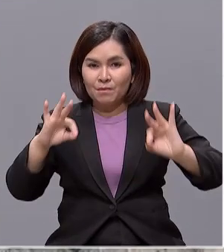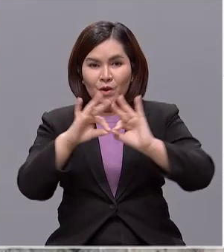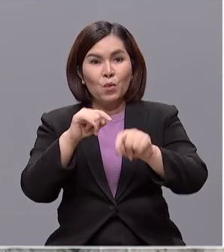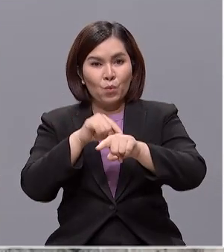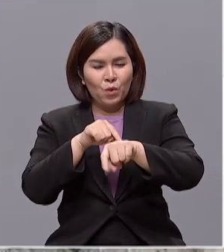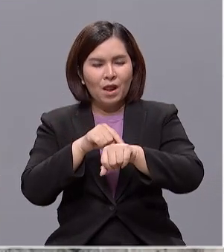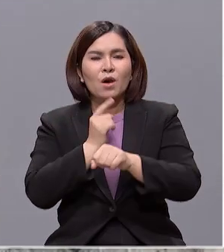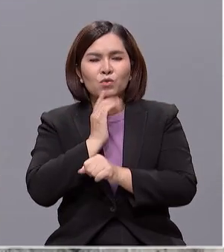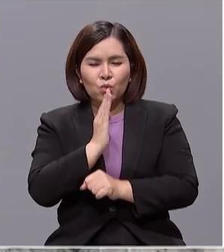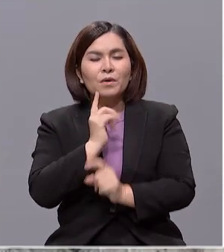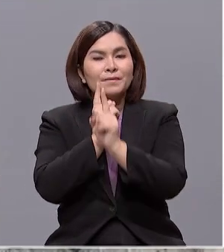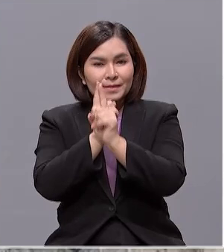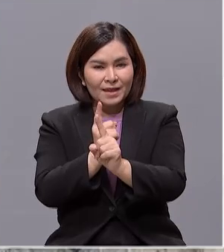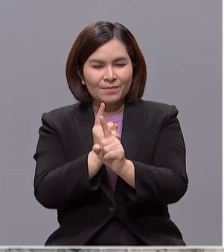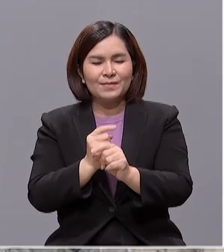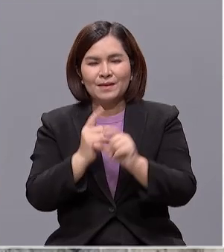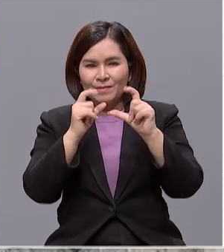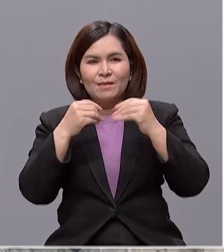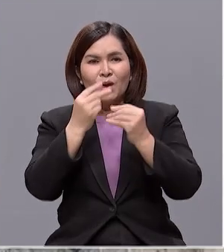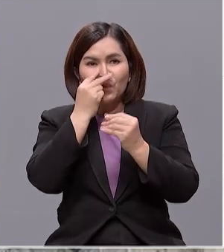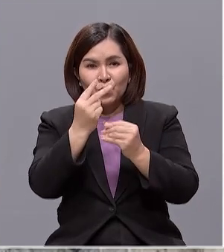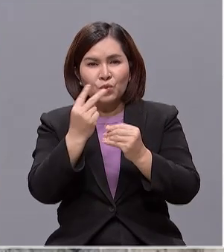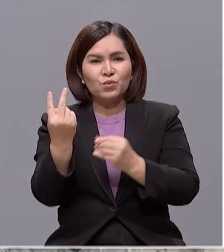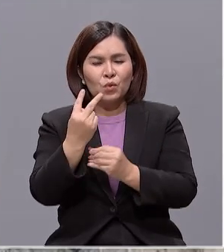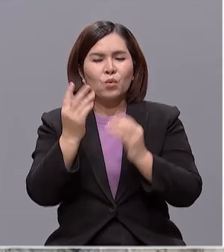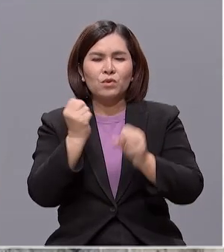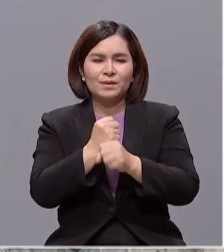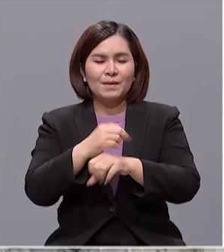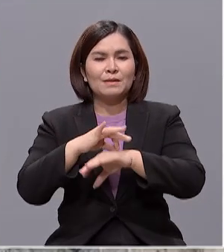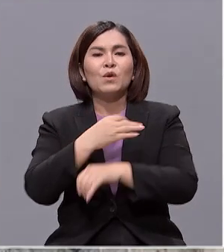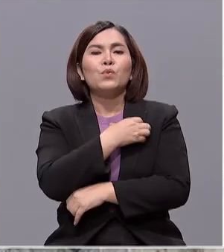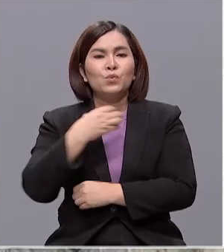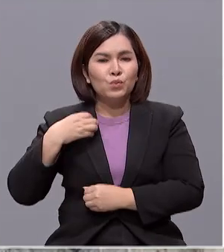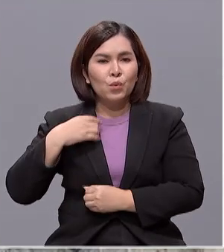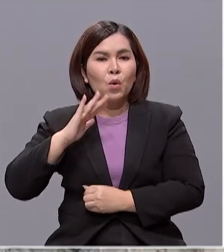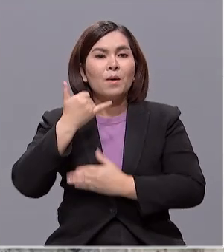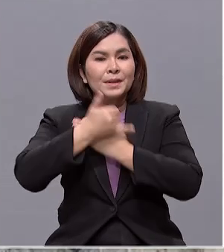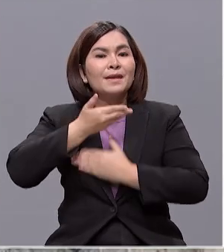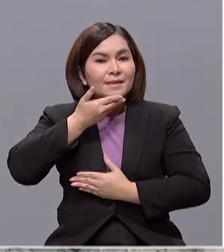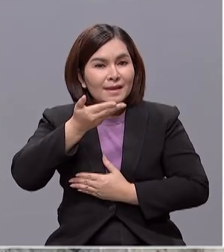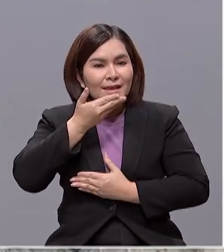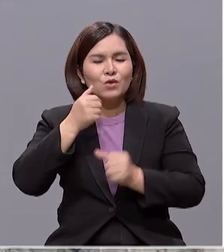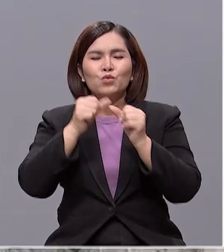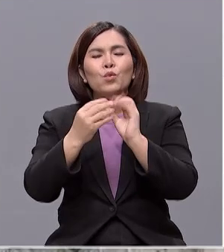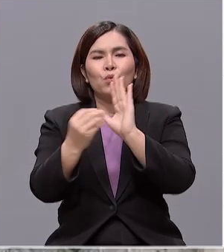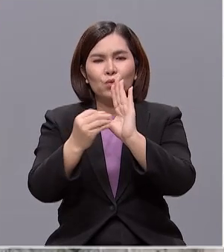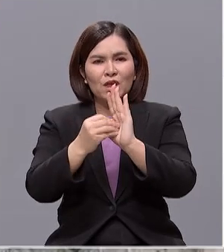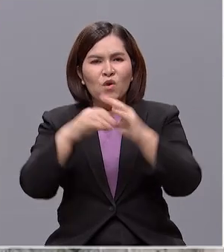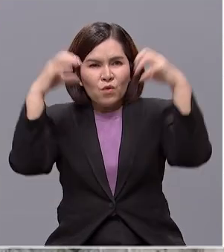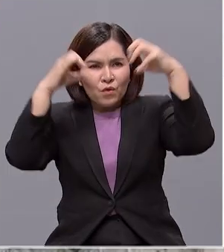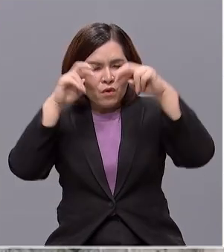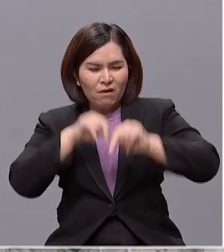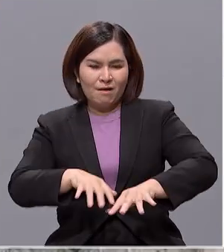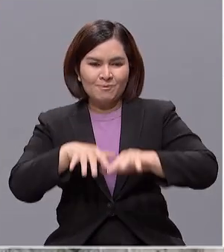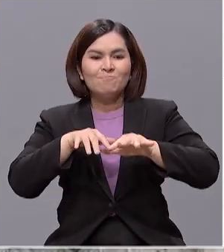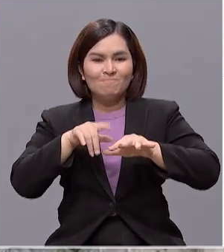ก็เลยเกิดภาพแบบนี้นี่คือท่านทูตสาธารณรัฐเช็กค่ะฝ่าฝนตกหนักในกรุงเทพฯนะคะนอกจากนี้ยังมีน้ำท่วม